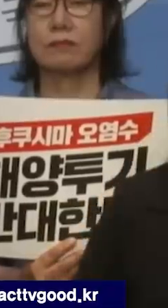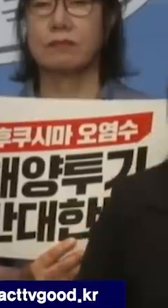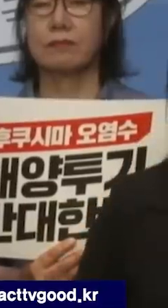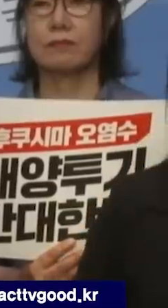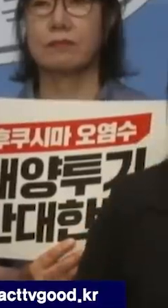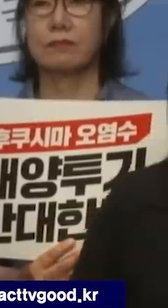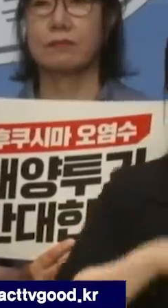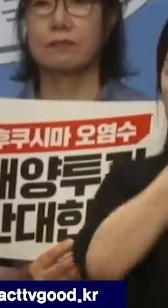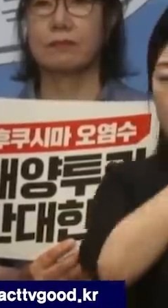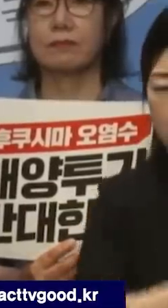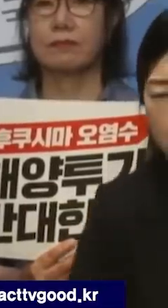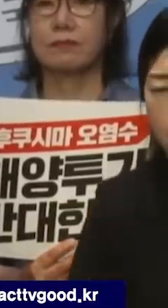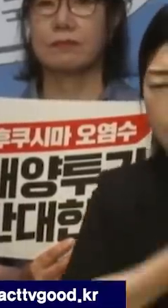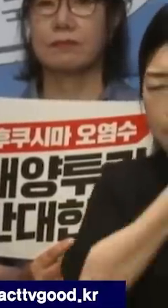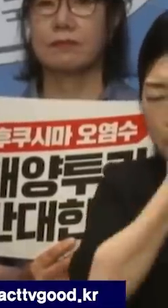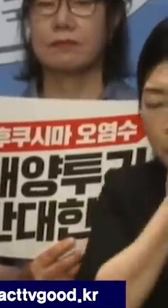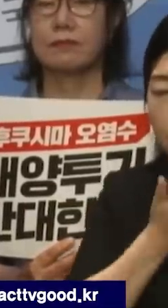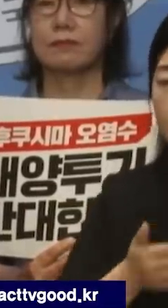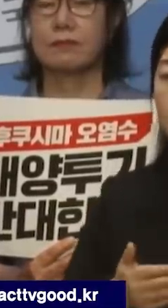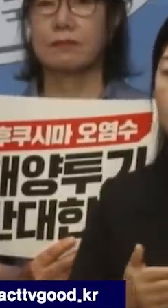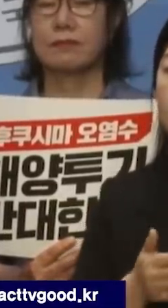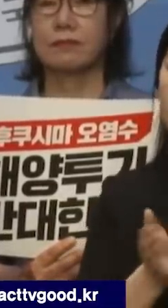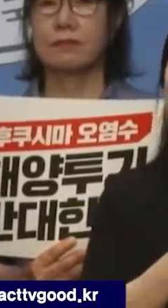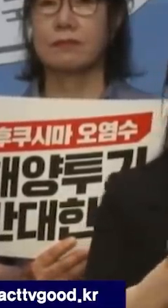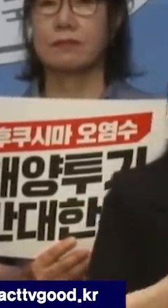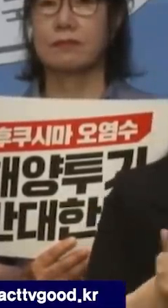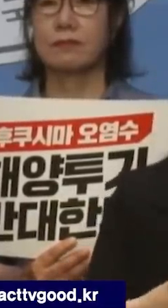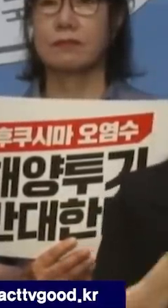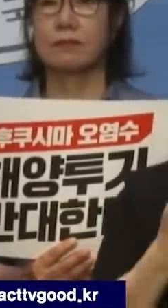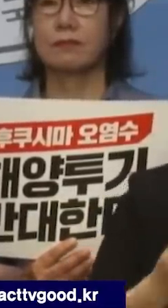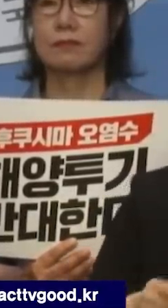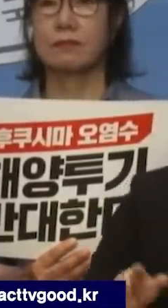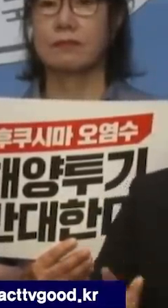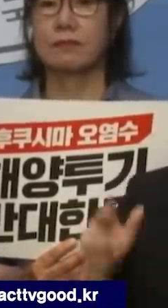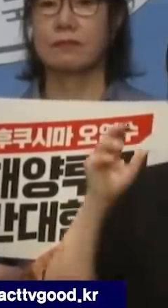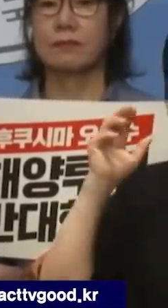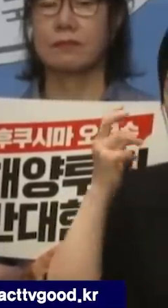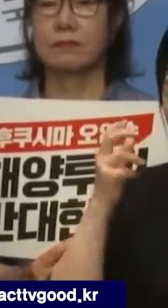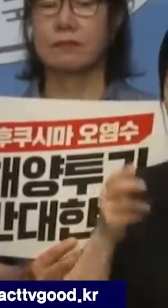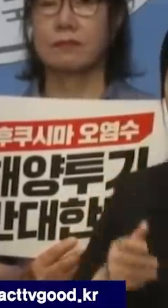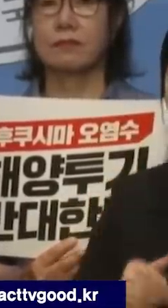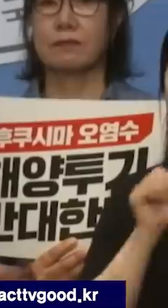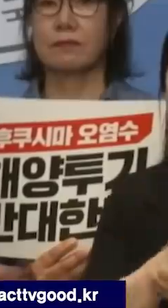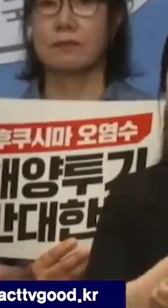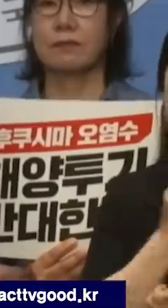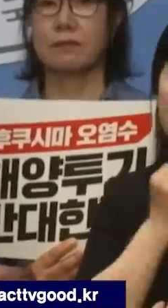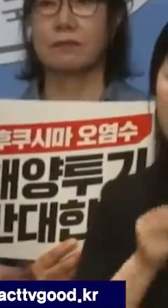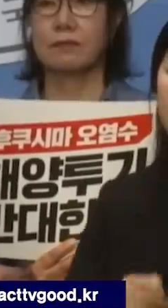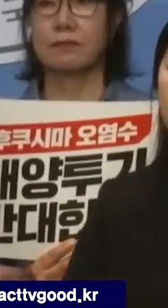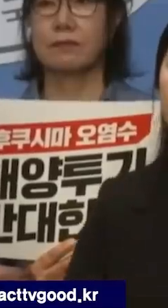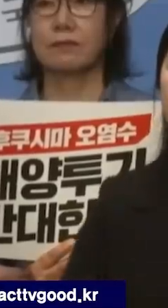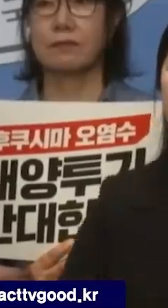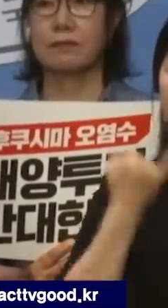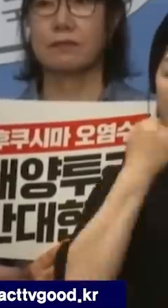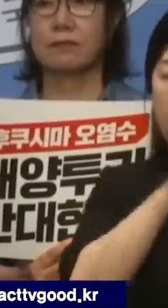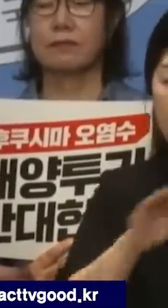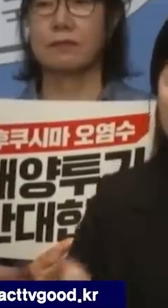역사에 비겁한 어민이 되기보단 우리의 아이들에게 오염수 없는 바다를